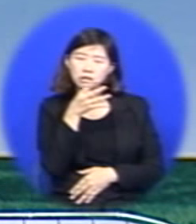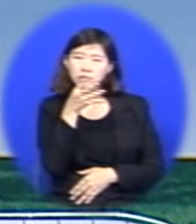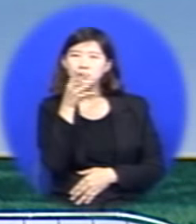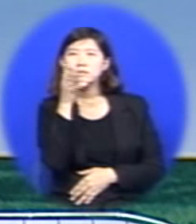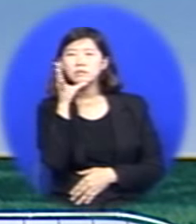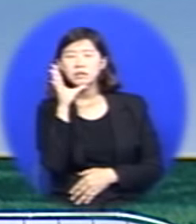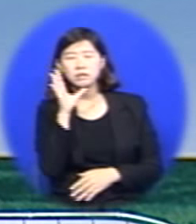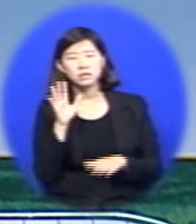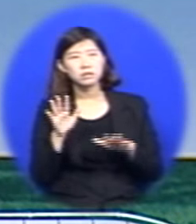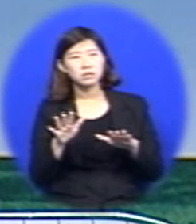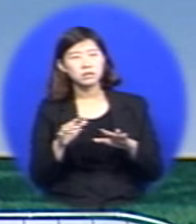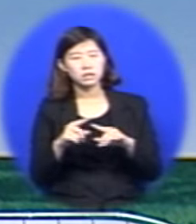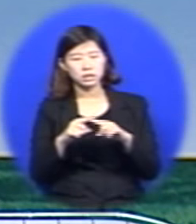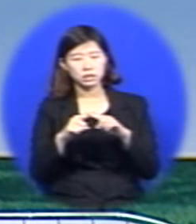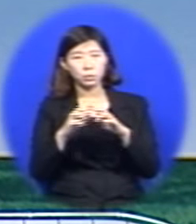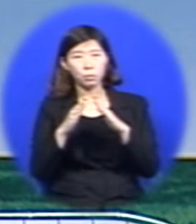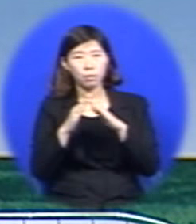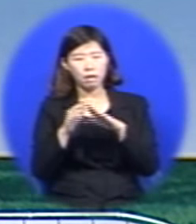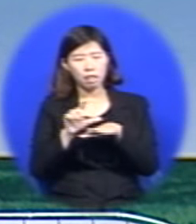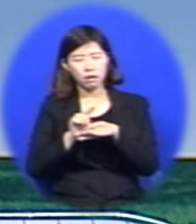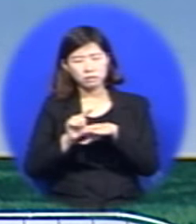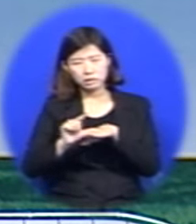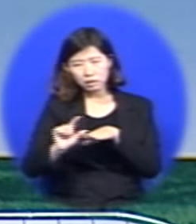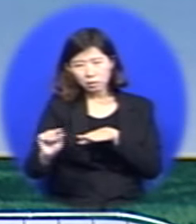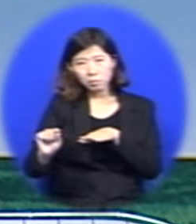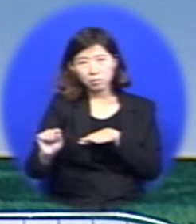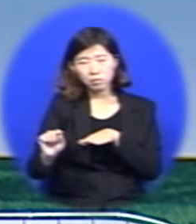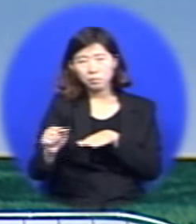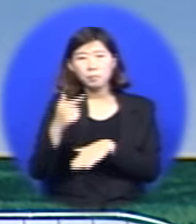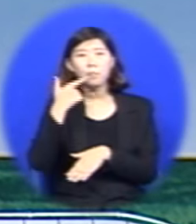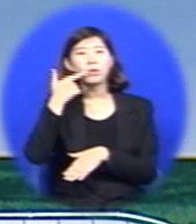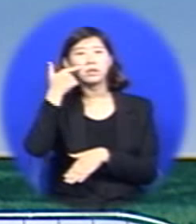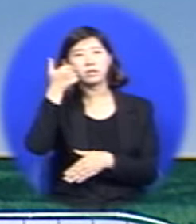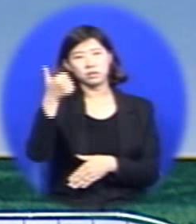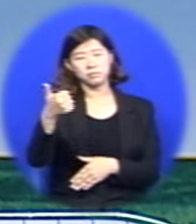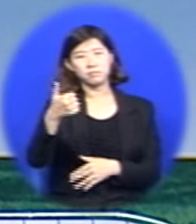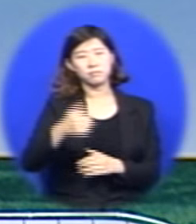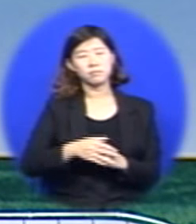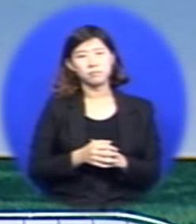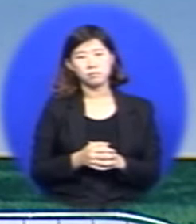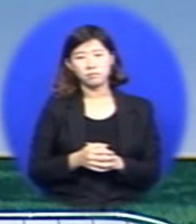작은 시골교회 목사님이 되어 계신 그분을 만나고